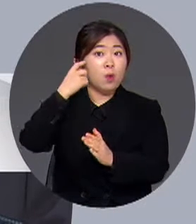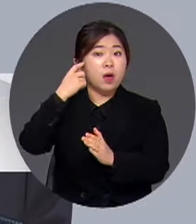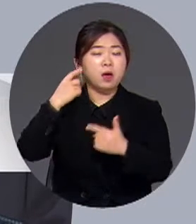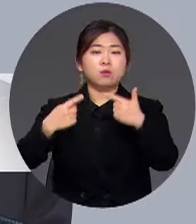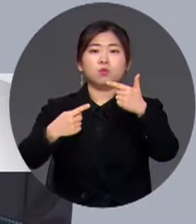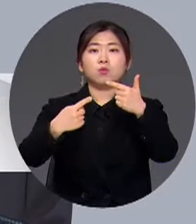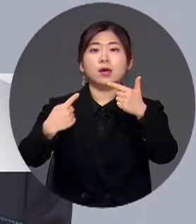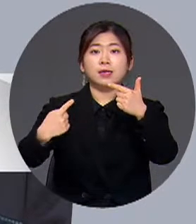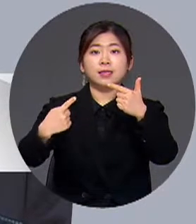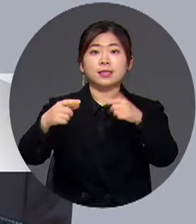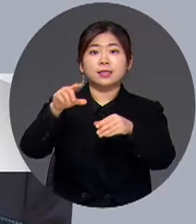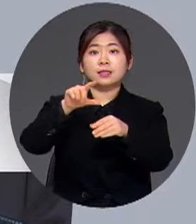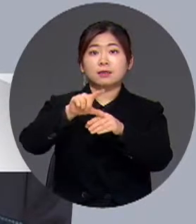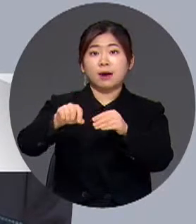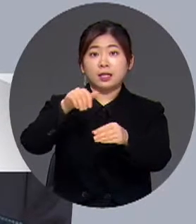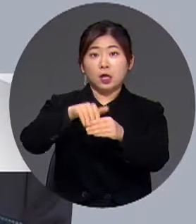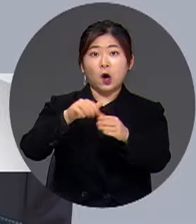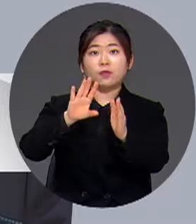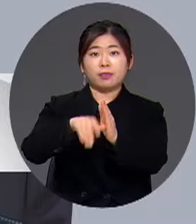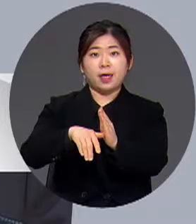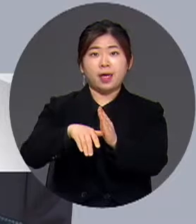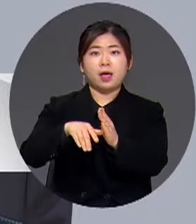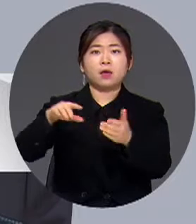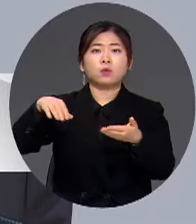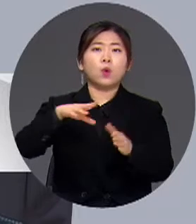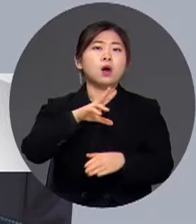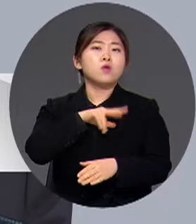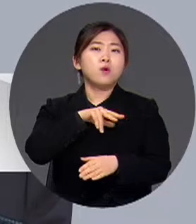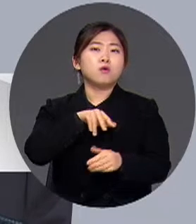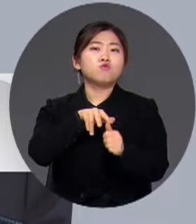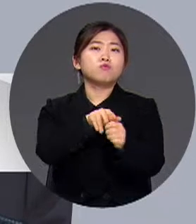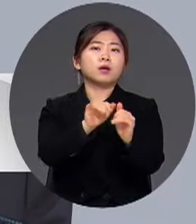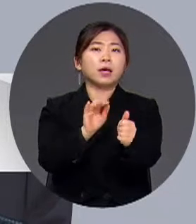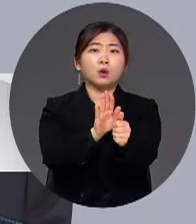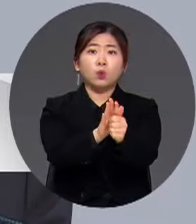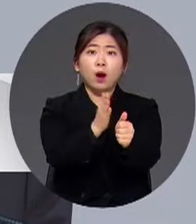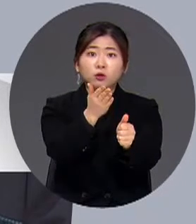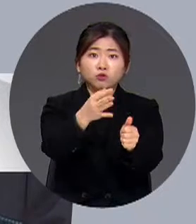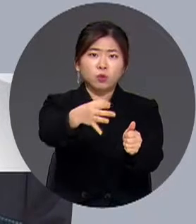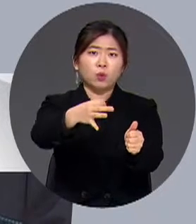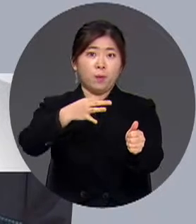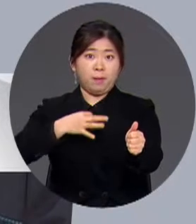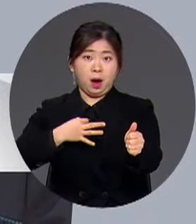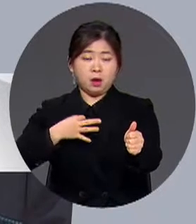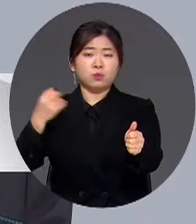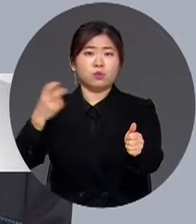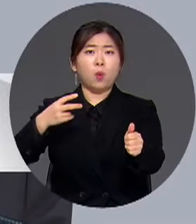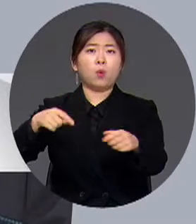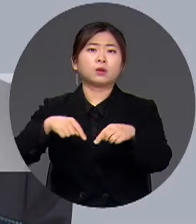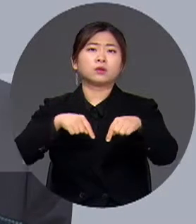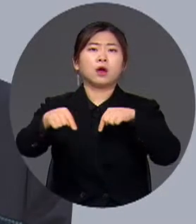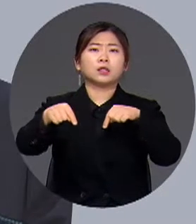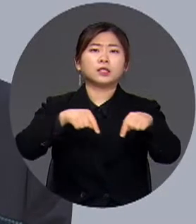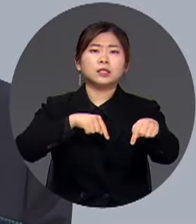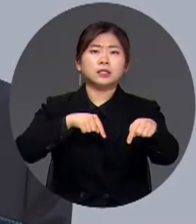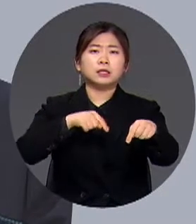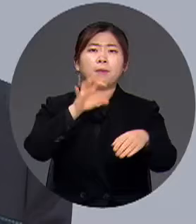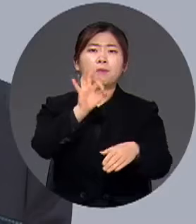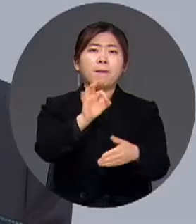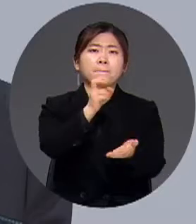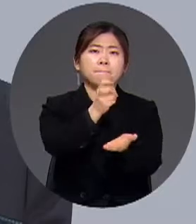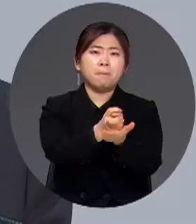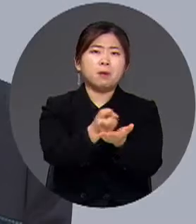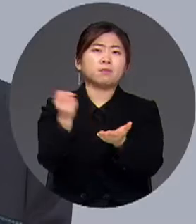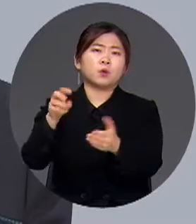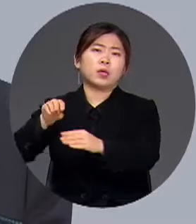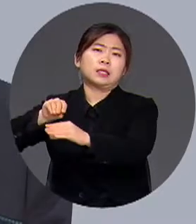선거 예비 후보자의 공천을 도와주는 대가로 돈을 받은 걸 비롯해 정치 자금법 청탁금지법을 위반한 혐의를